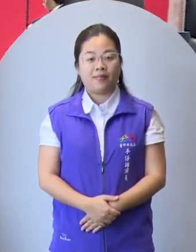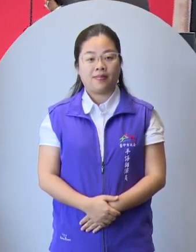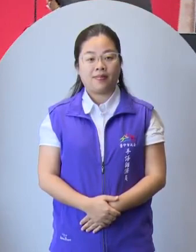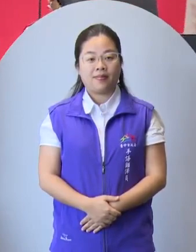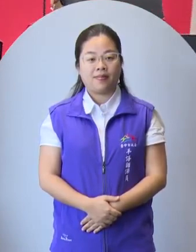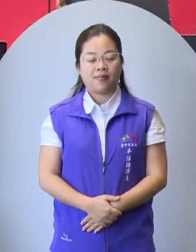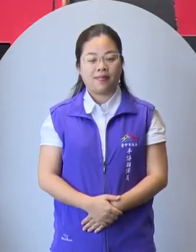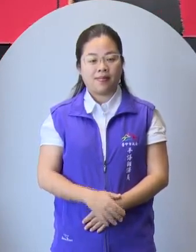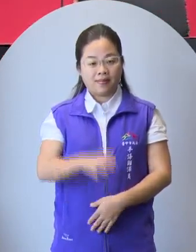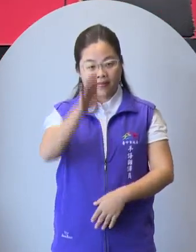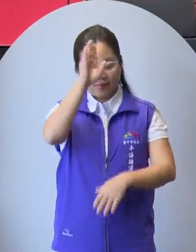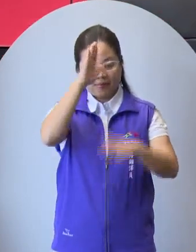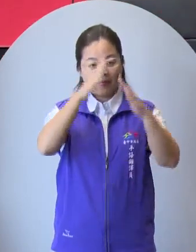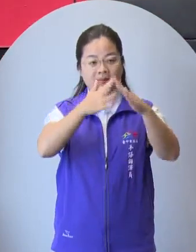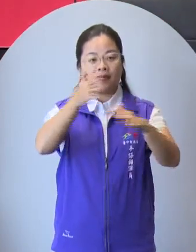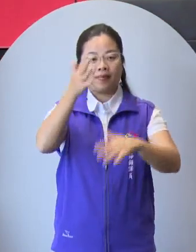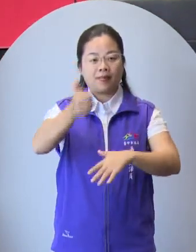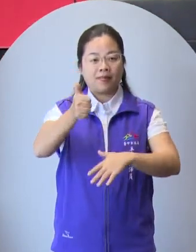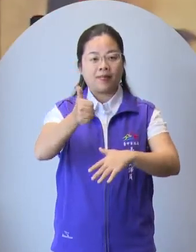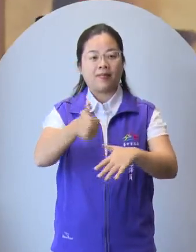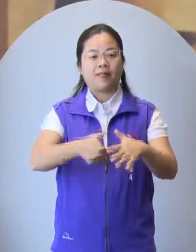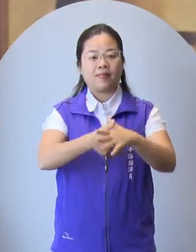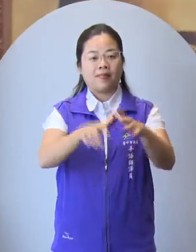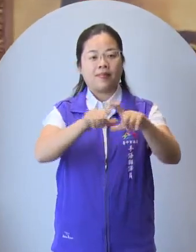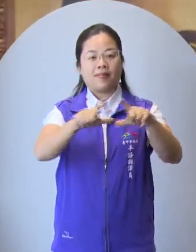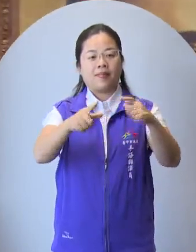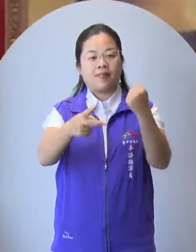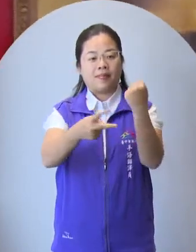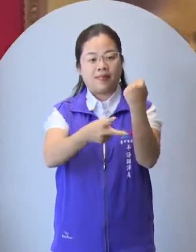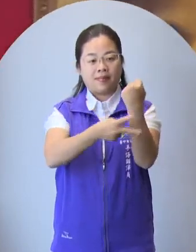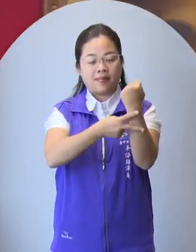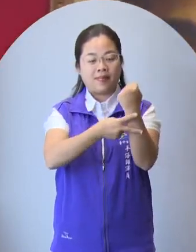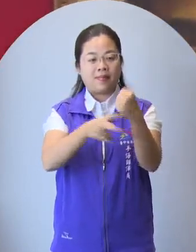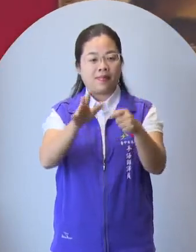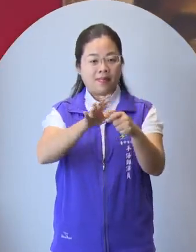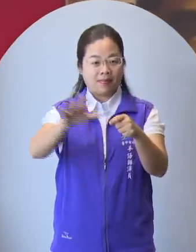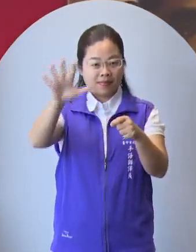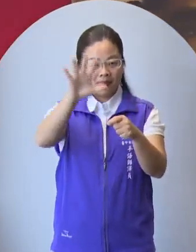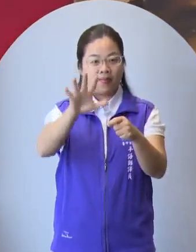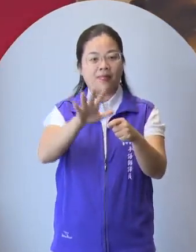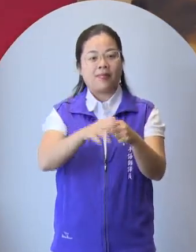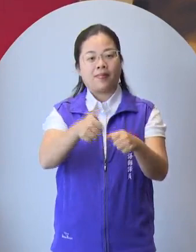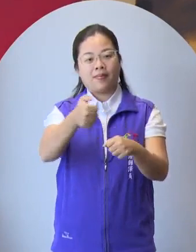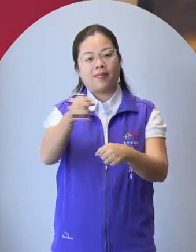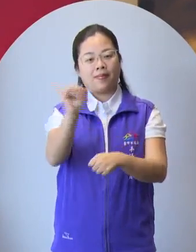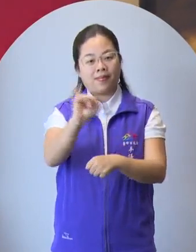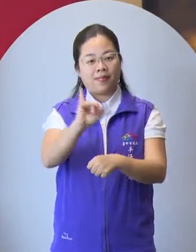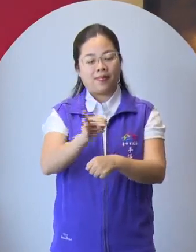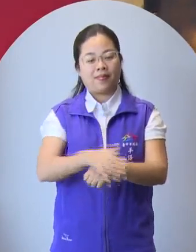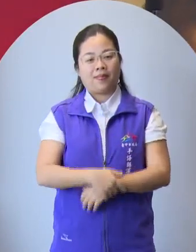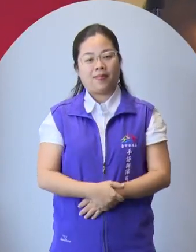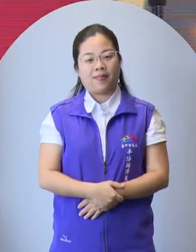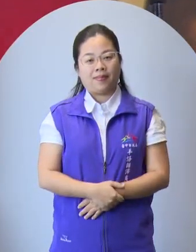恭请市长颁发纪念品，大理高中谢依林选手。